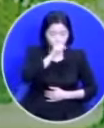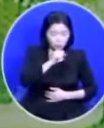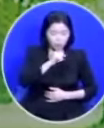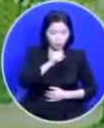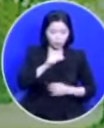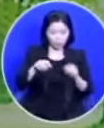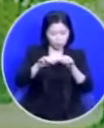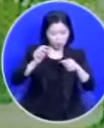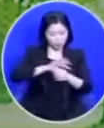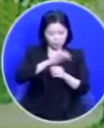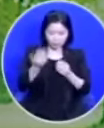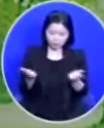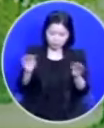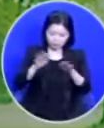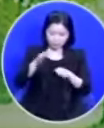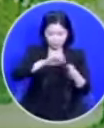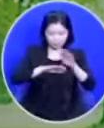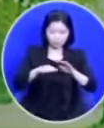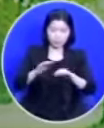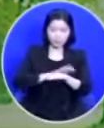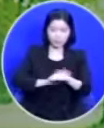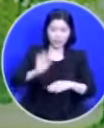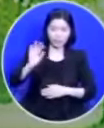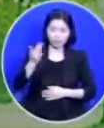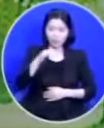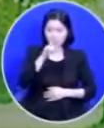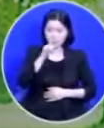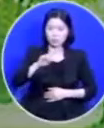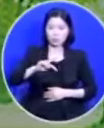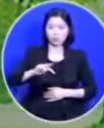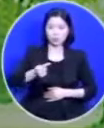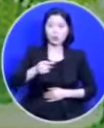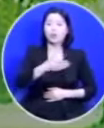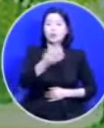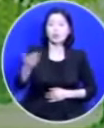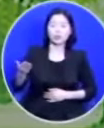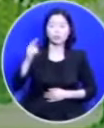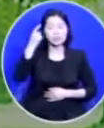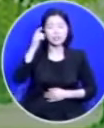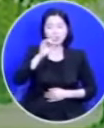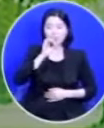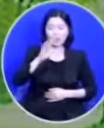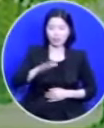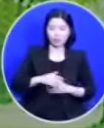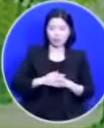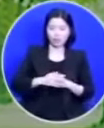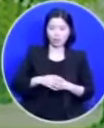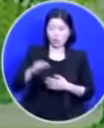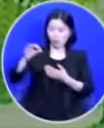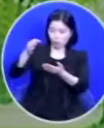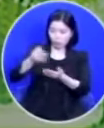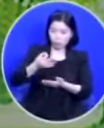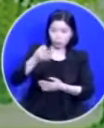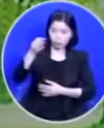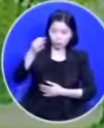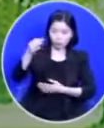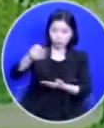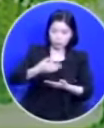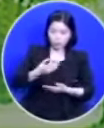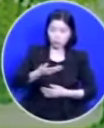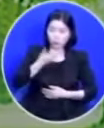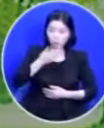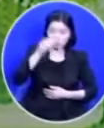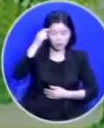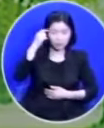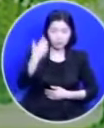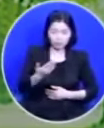포장 용기가 좋아도 여러분들은 아예 생각을 안 할 겁니다 돈주고 먹으라 그러면 맛이 겠습니까 먹으면